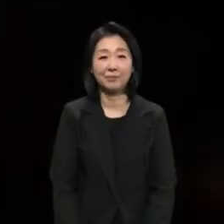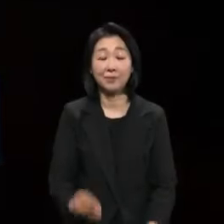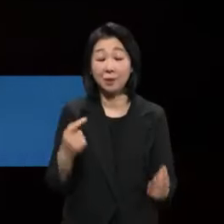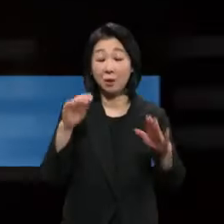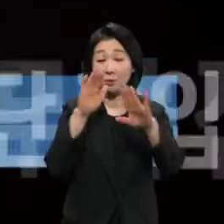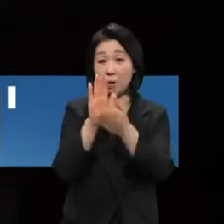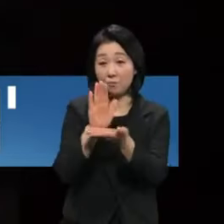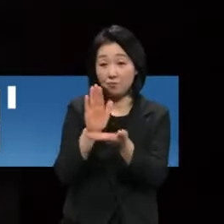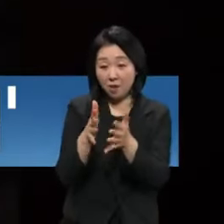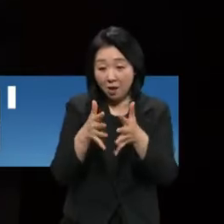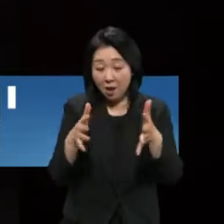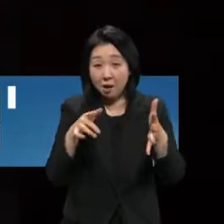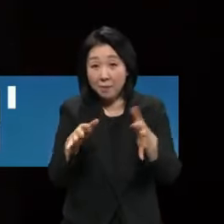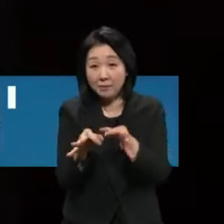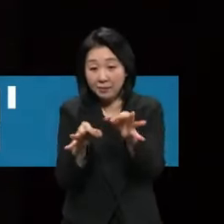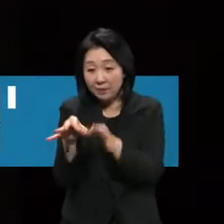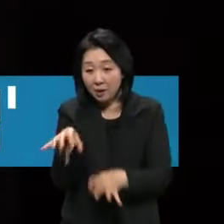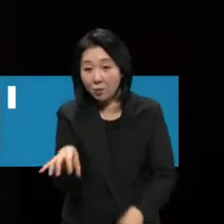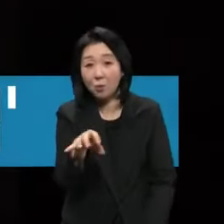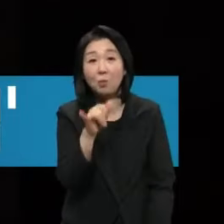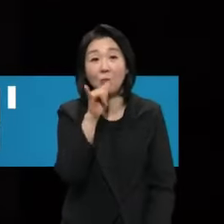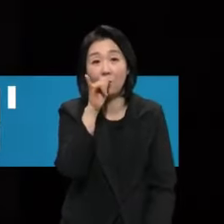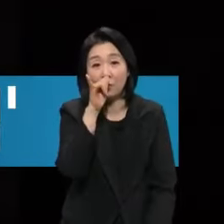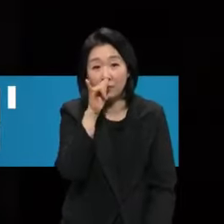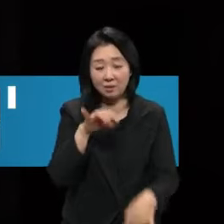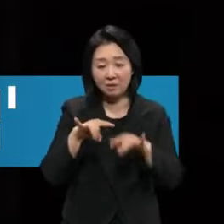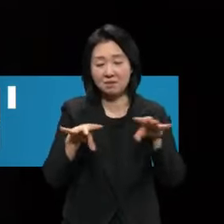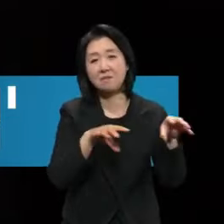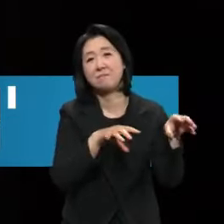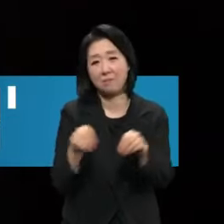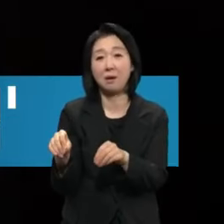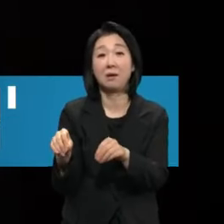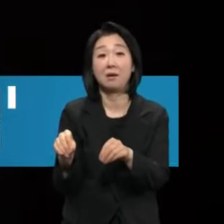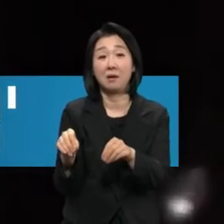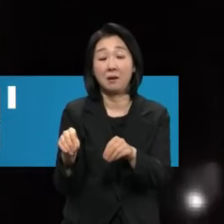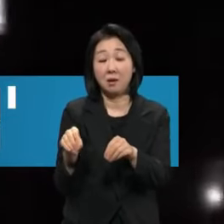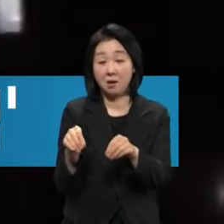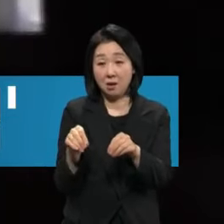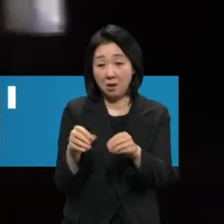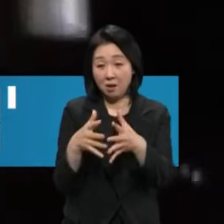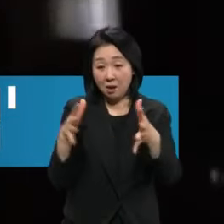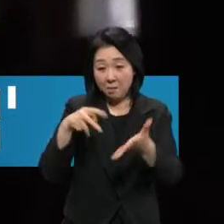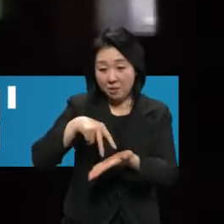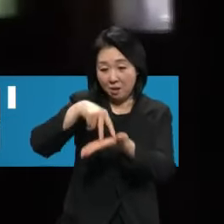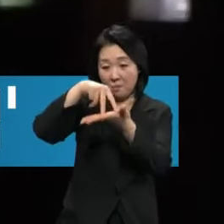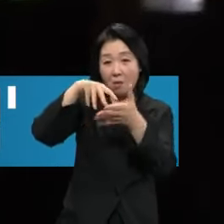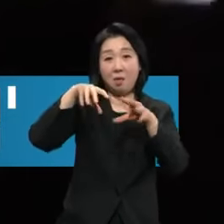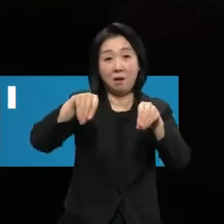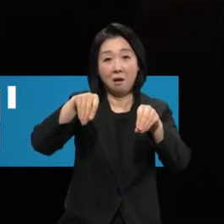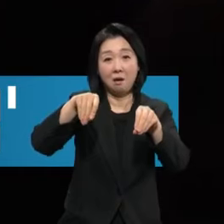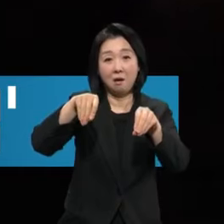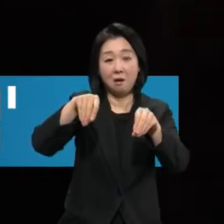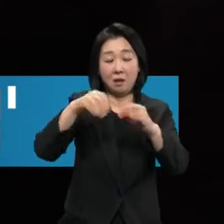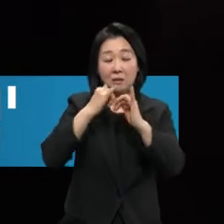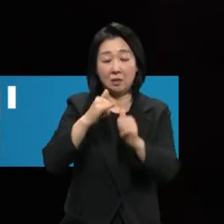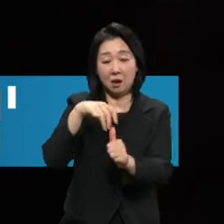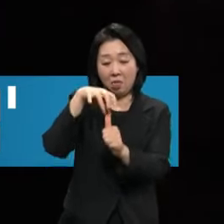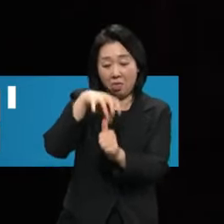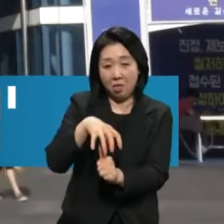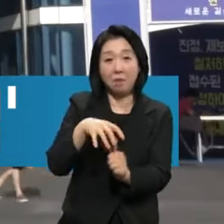어젯밤 분당의 한 아파트와 상가 일대에서 대규모 정전이 일어났습니다. 아파트 엘리베이터까지 멈춰서면서 주민이 갇히는